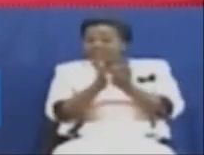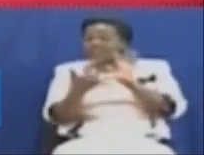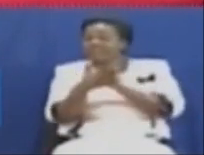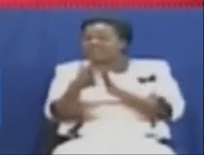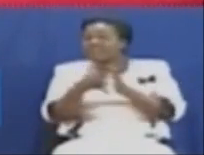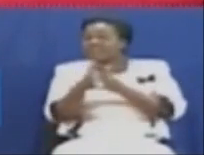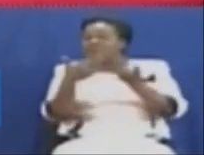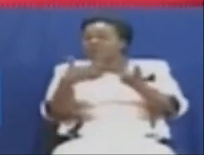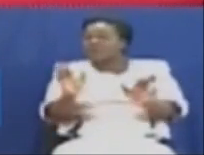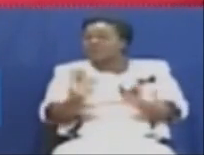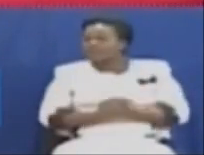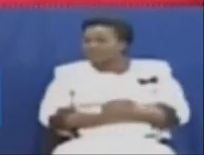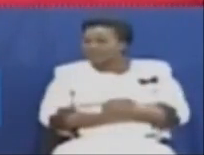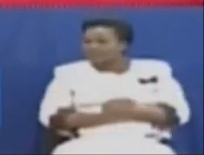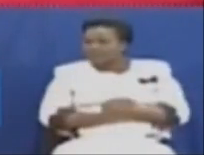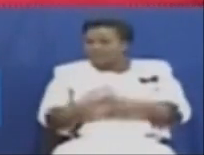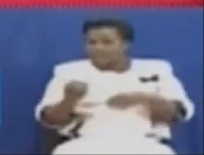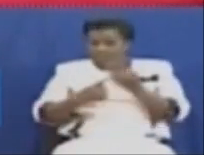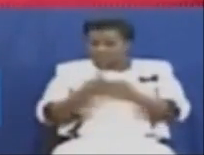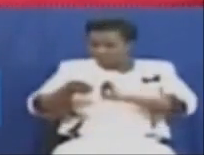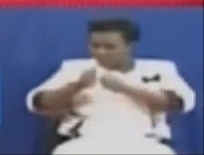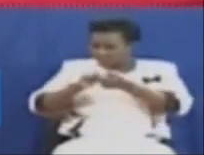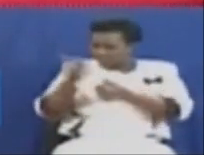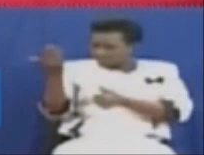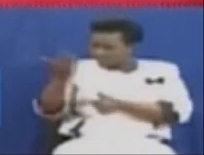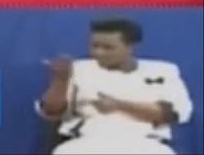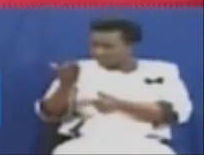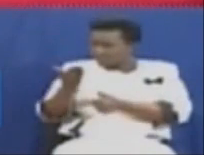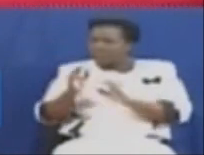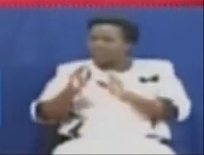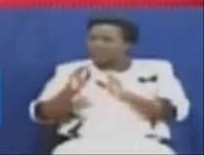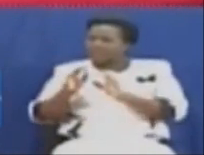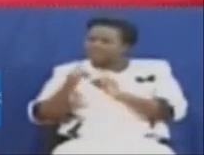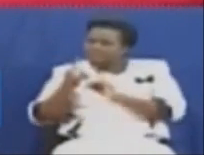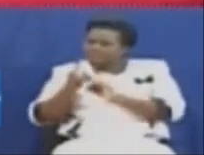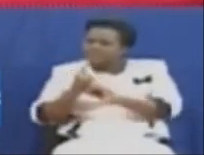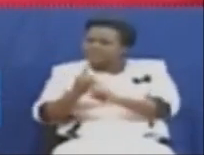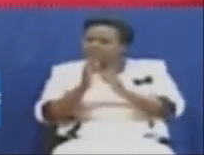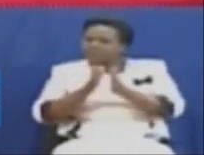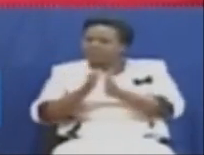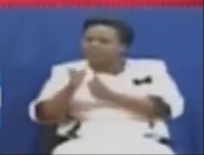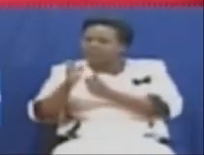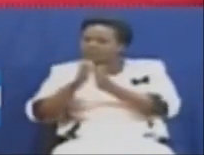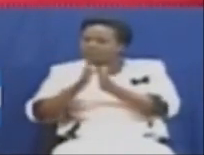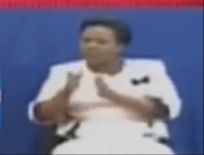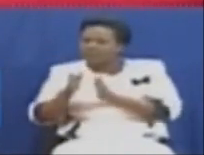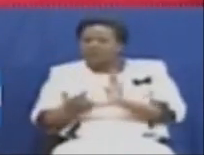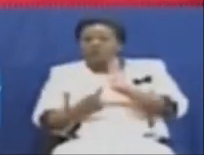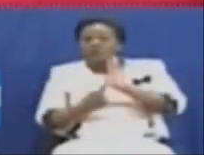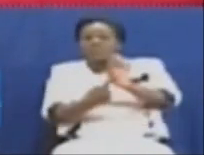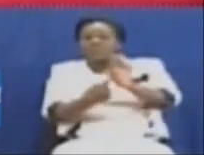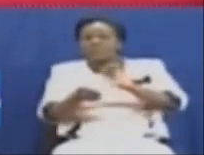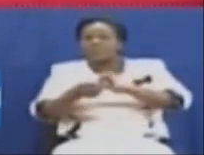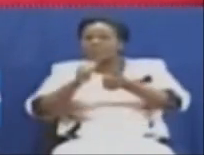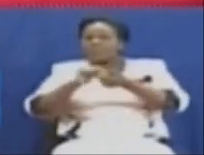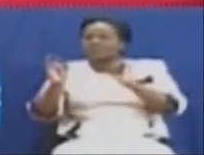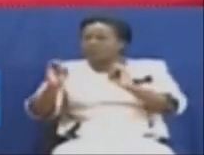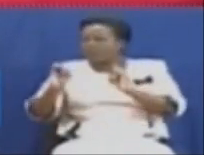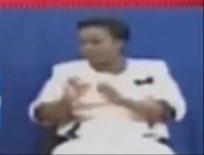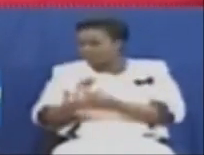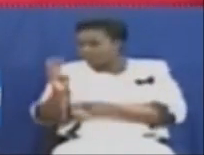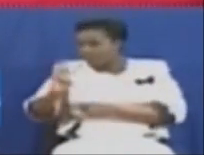na pale ambako panaonekana kuna shida, basi kwa utaratibu ule paelezwe kwamba hapa kuna shida, lakini hatujue kuona rais